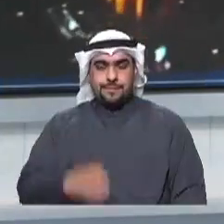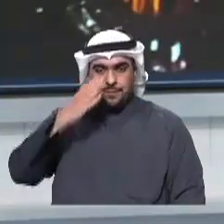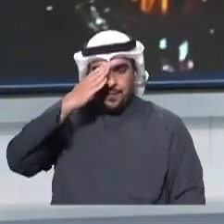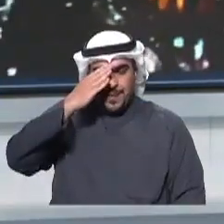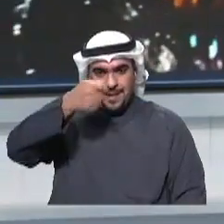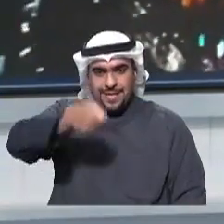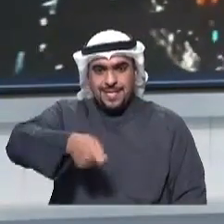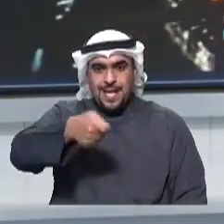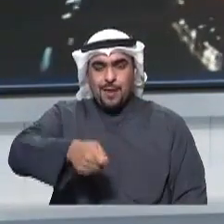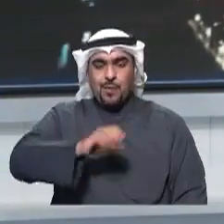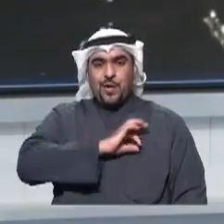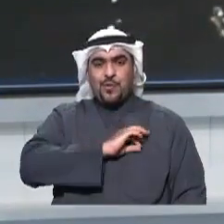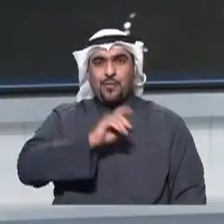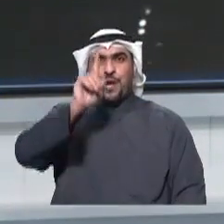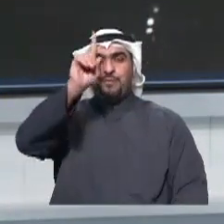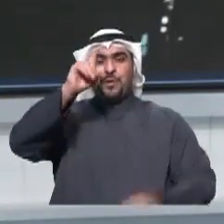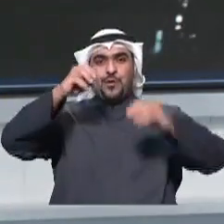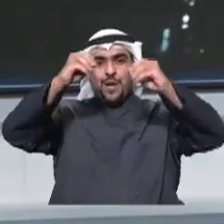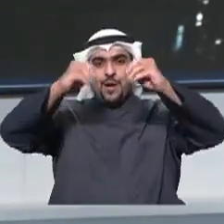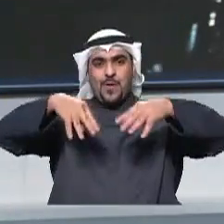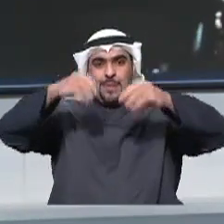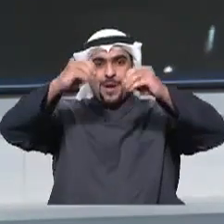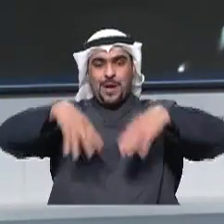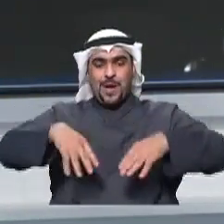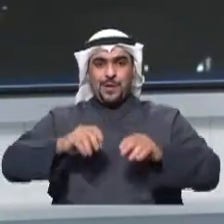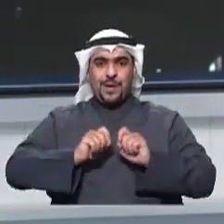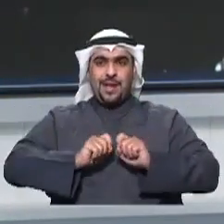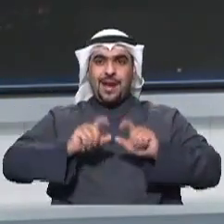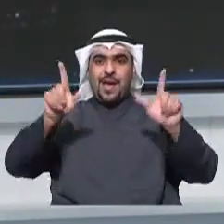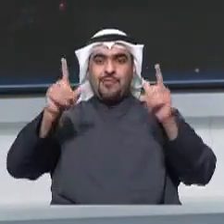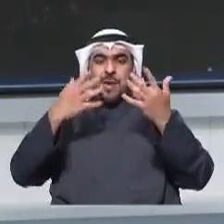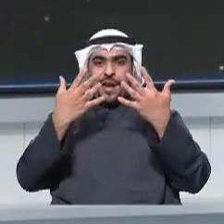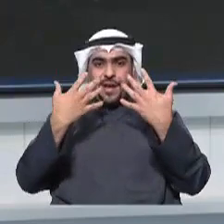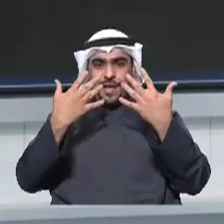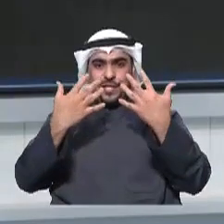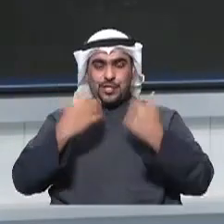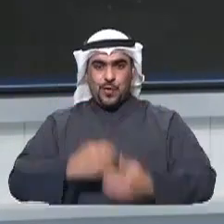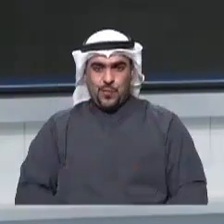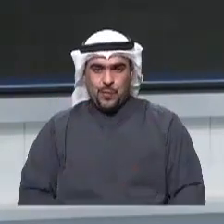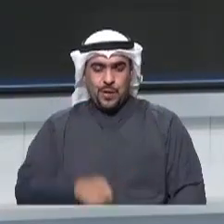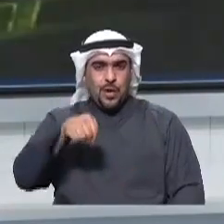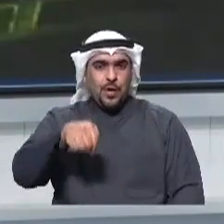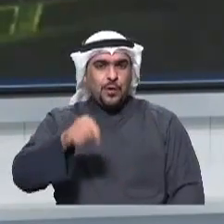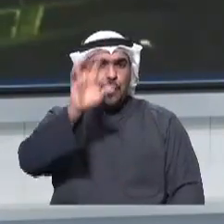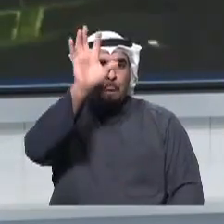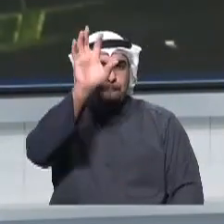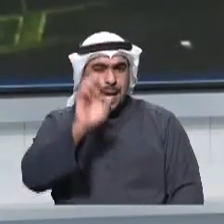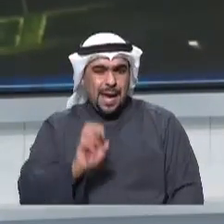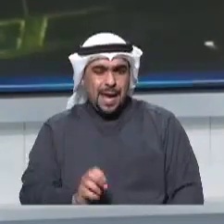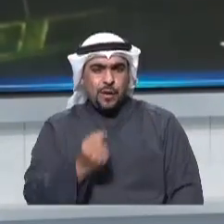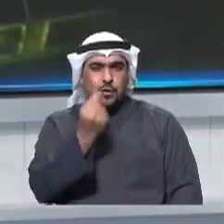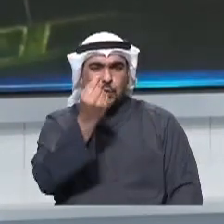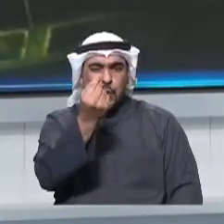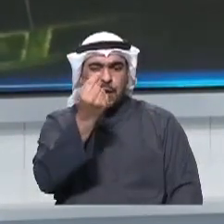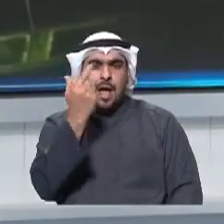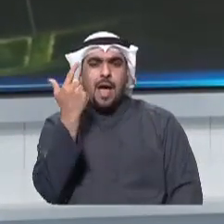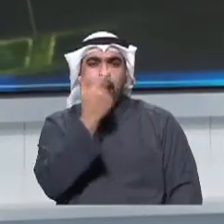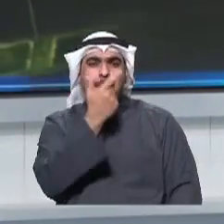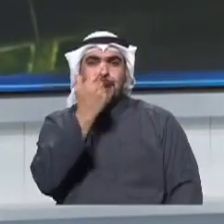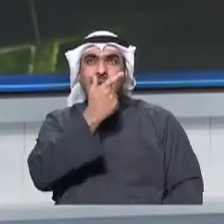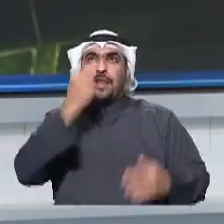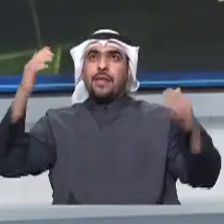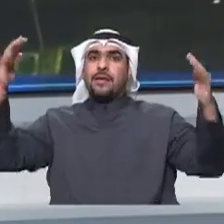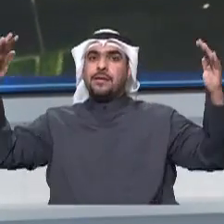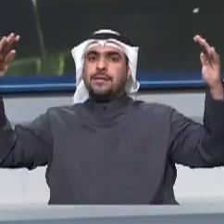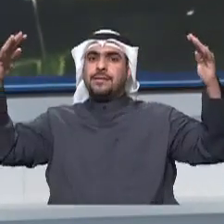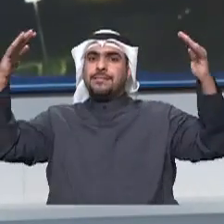السلام عليكم مشاهدين الكرام، حياكم الله في نشرتنا الجوية. أجواء باردة وغائمة جزئيا لهذه الليلة، ورياح متقلبة الاتجاه إلى